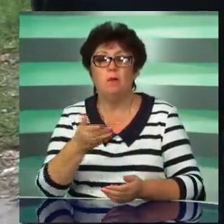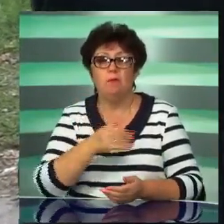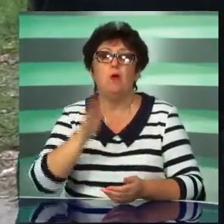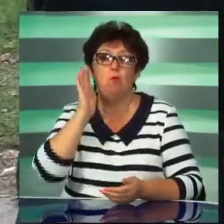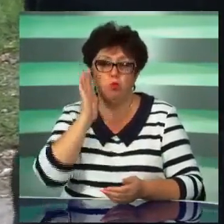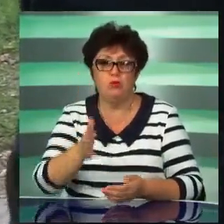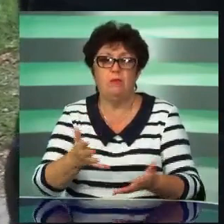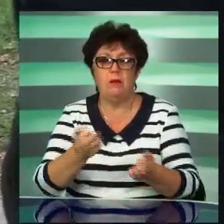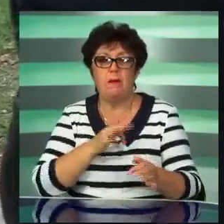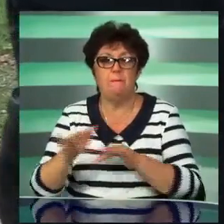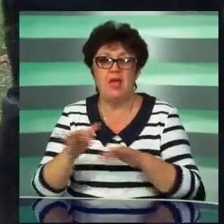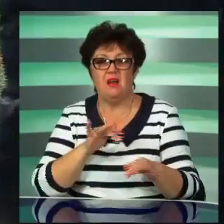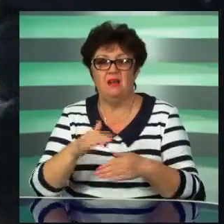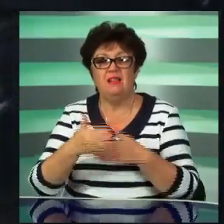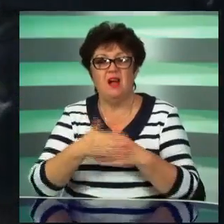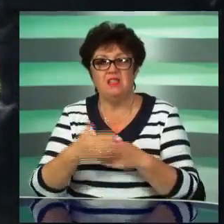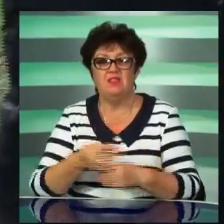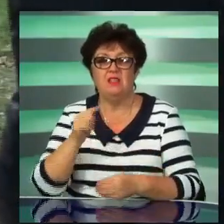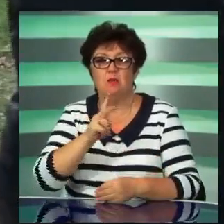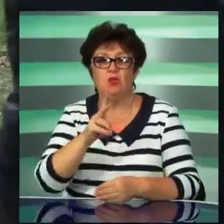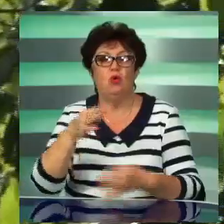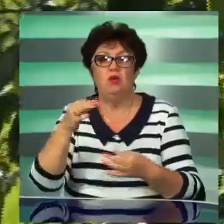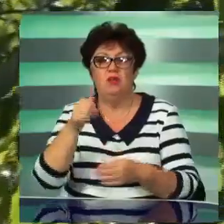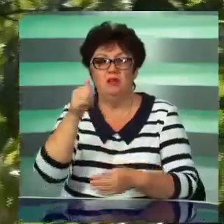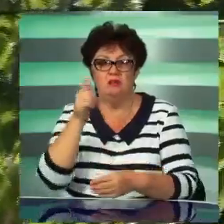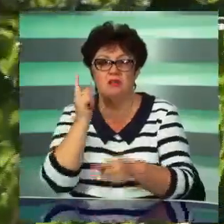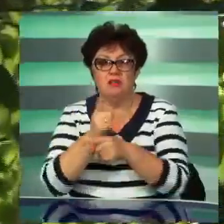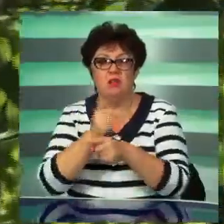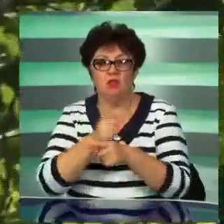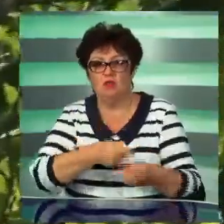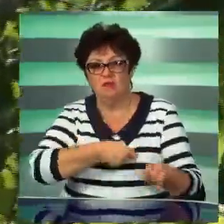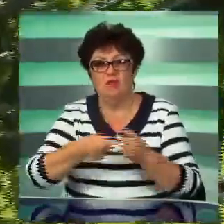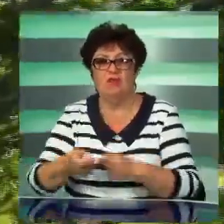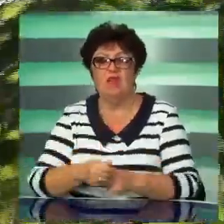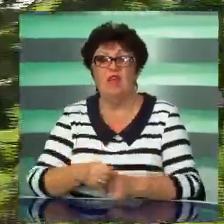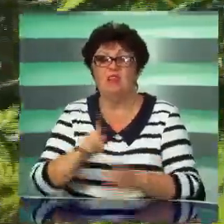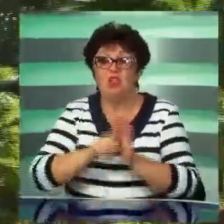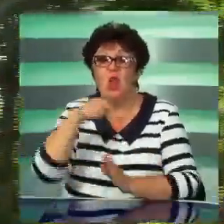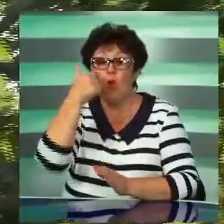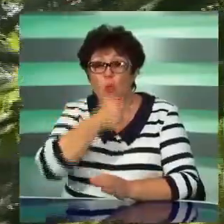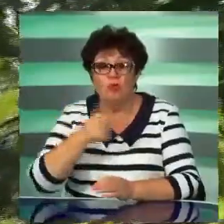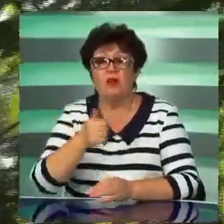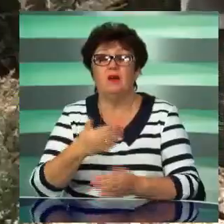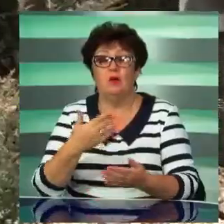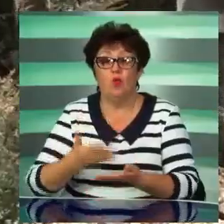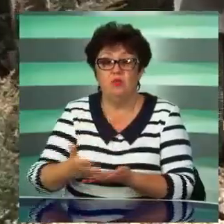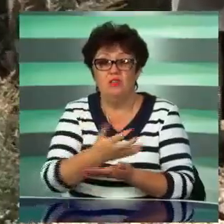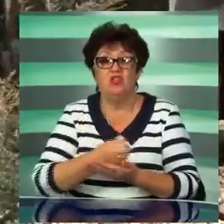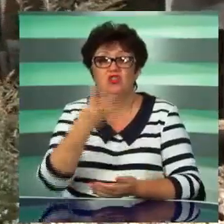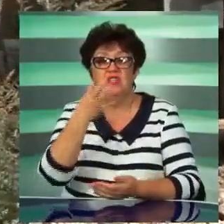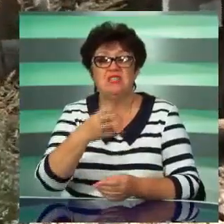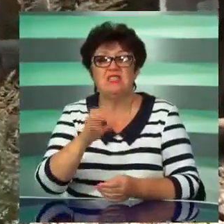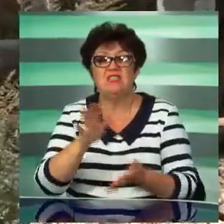будем принимать меры к тем, кто несанкционированно вывозит. К слову, с начала года в регионе уже удалось убрать порядка 400